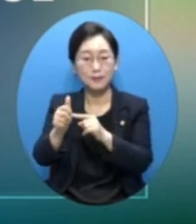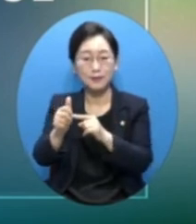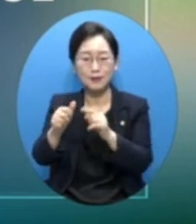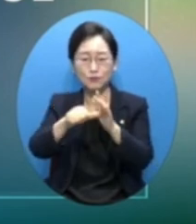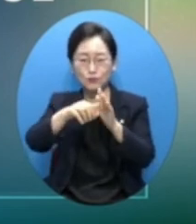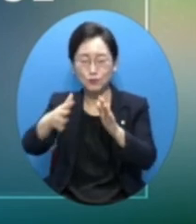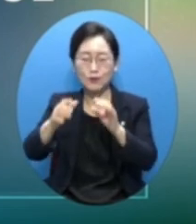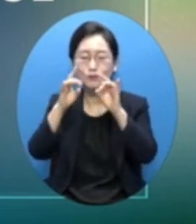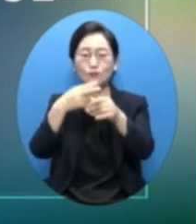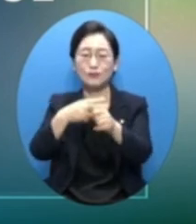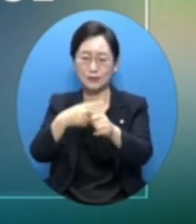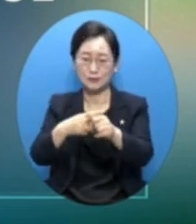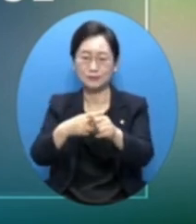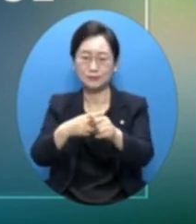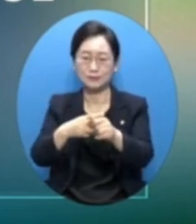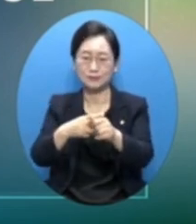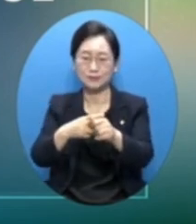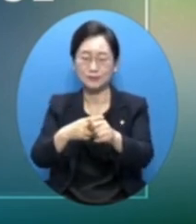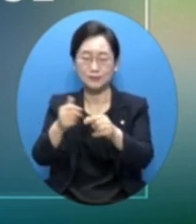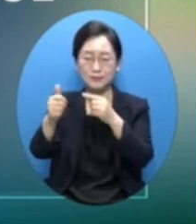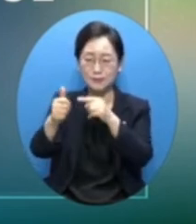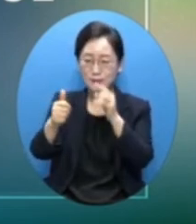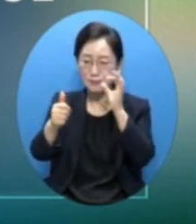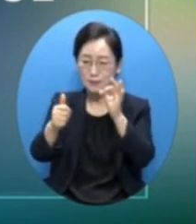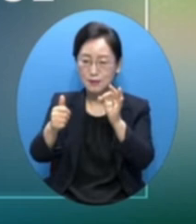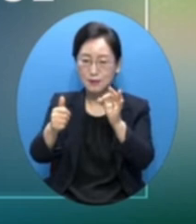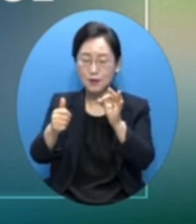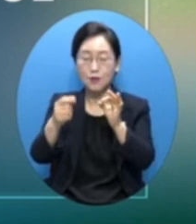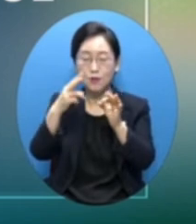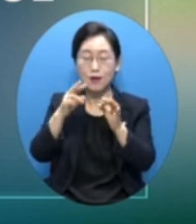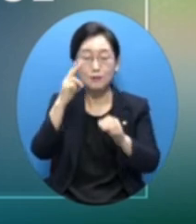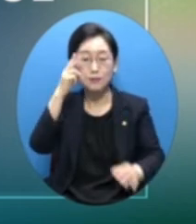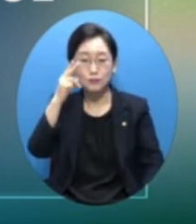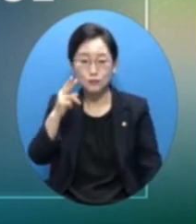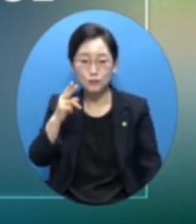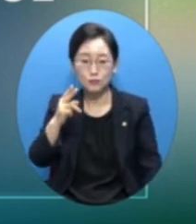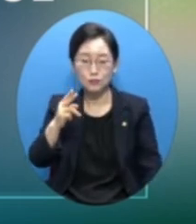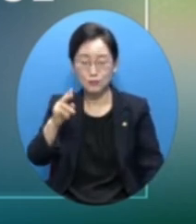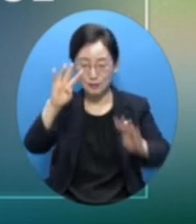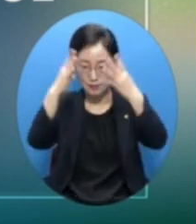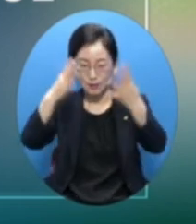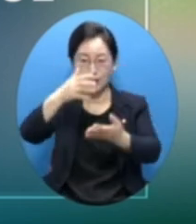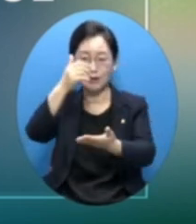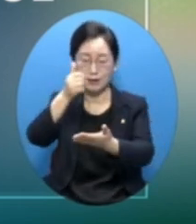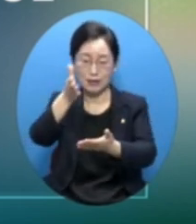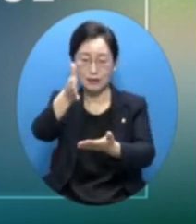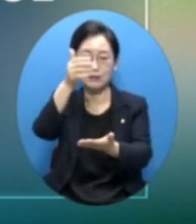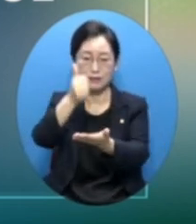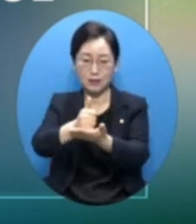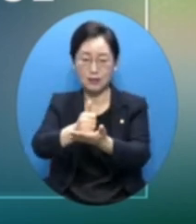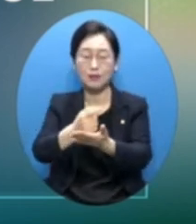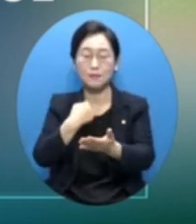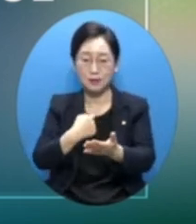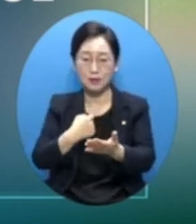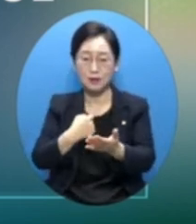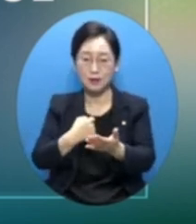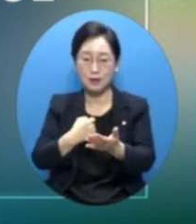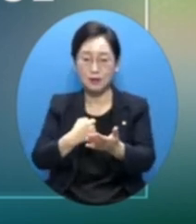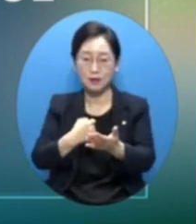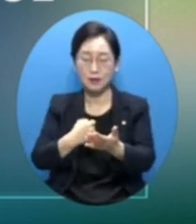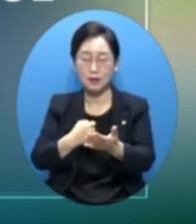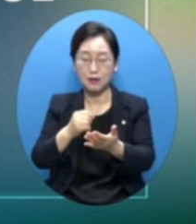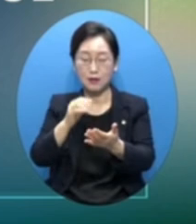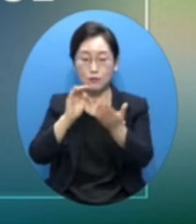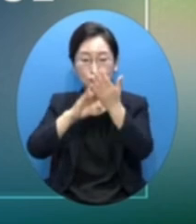유명한 선교사가 있습니다. 이분은 매사추세츠 농과대학의 학장으로 있다가 일본이 메이지 유신을 한 다음